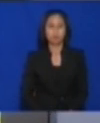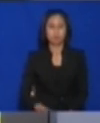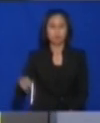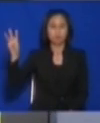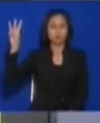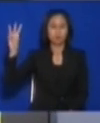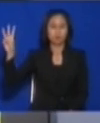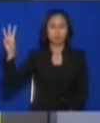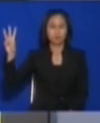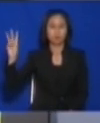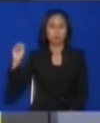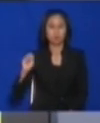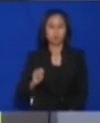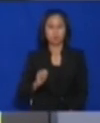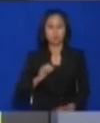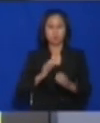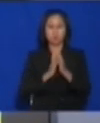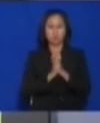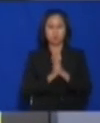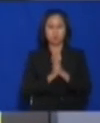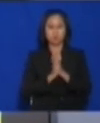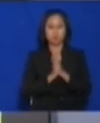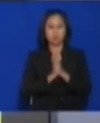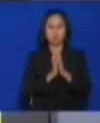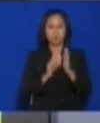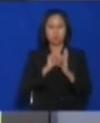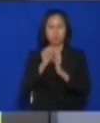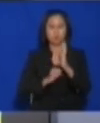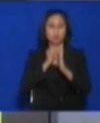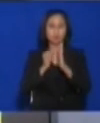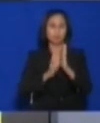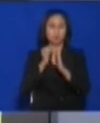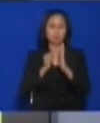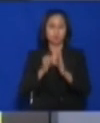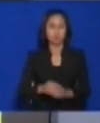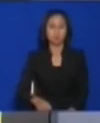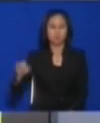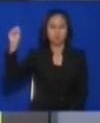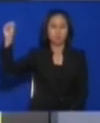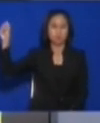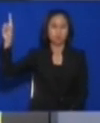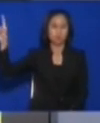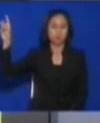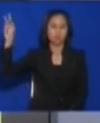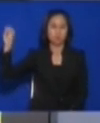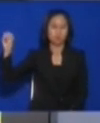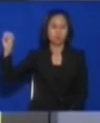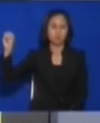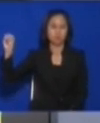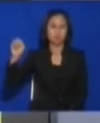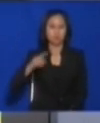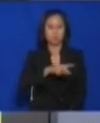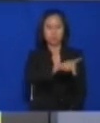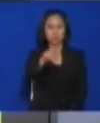sumberdaya manusia yang berbudaya beriman dan bertakwa kepada Tuhan Yang Maha Esa Yang keempat meningkatkan